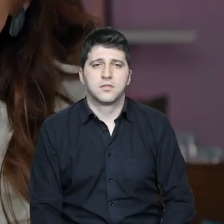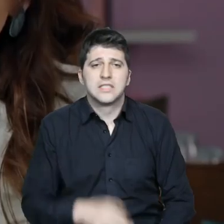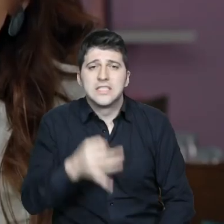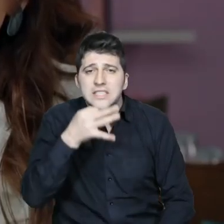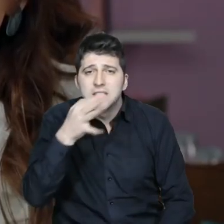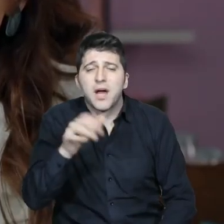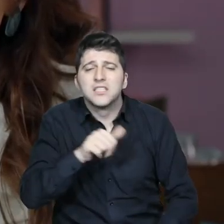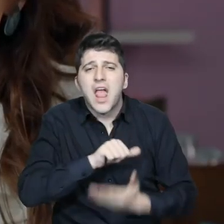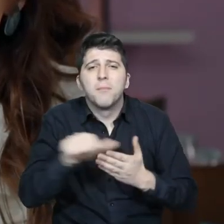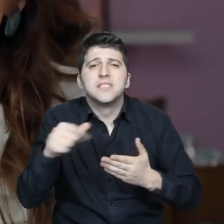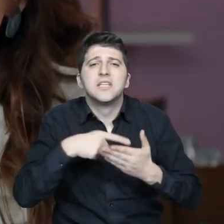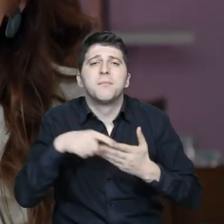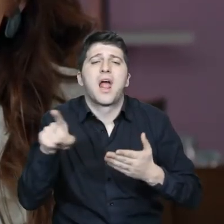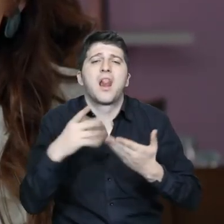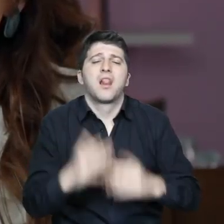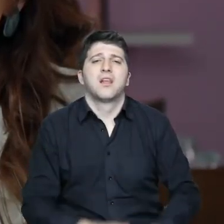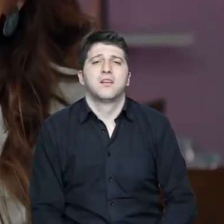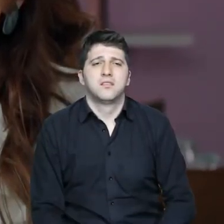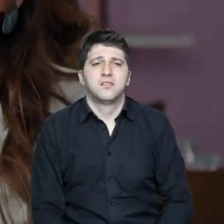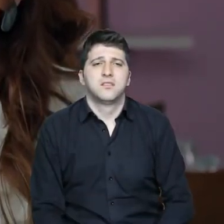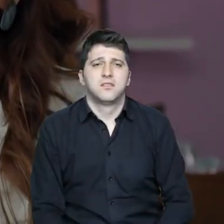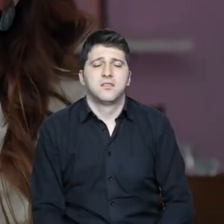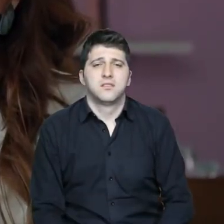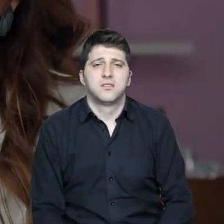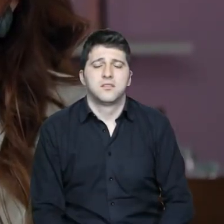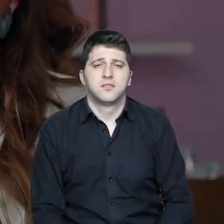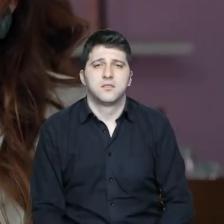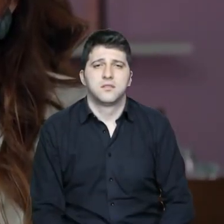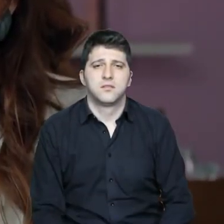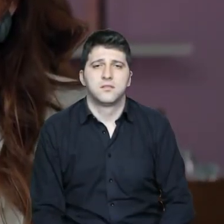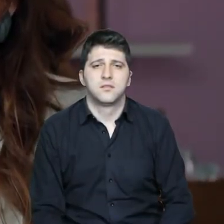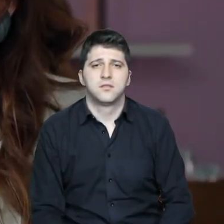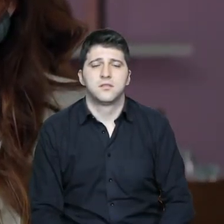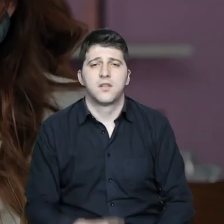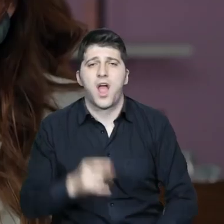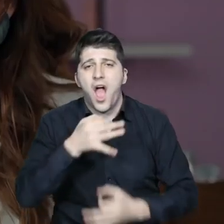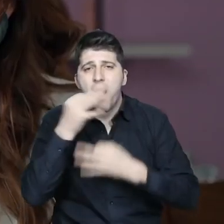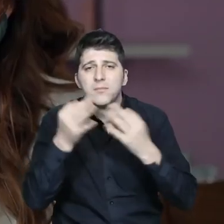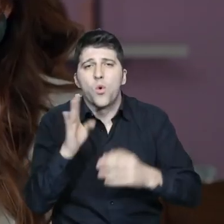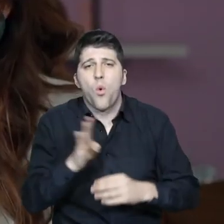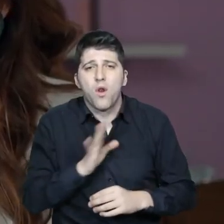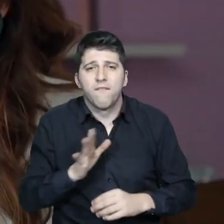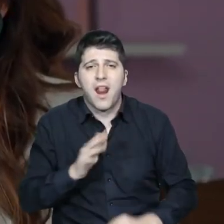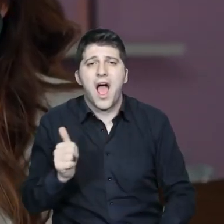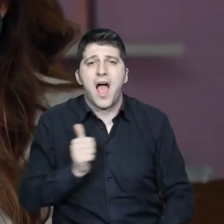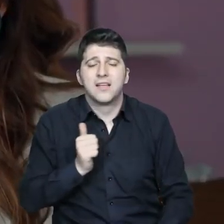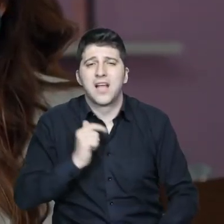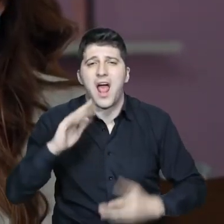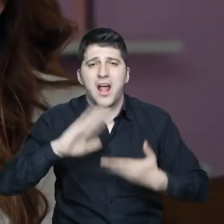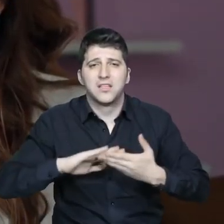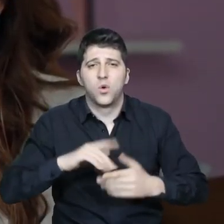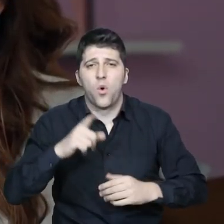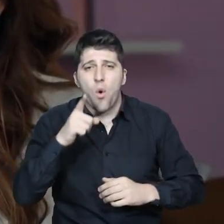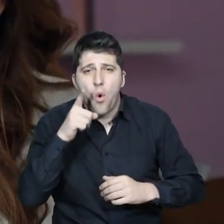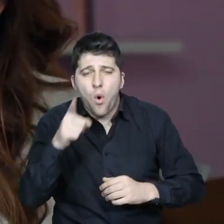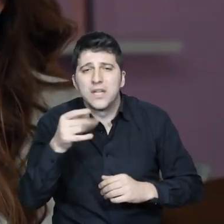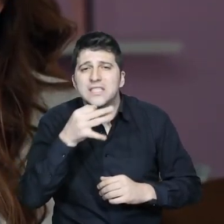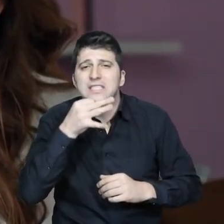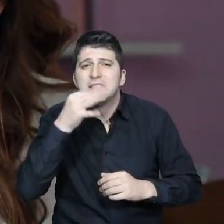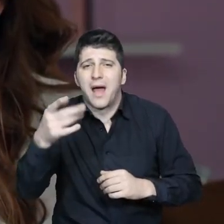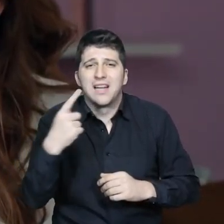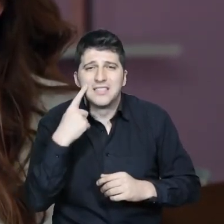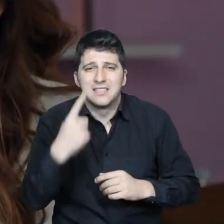de iptal etmiş. Yaşar'ın dayısının amcasının oğlu vardı. Askerden arkadaş. O dolap siparişi